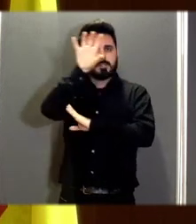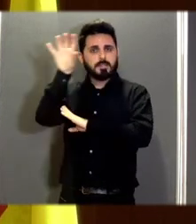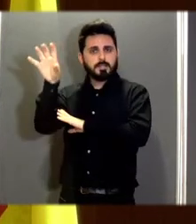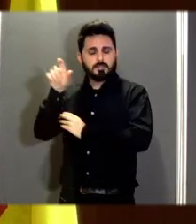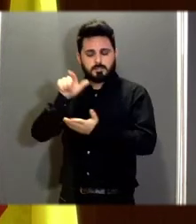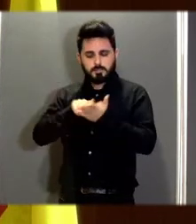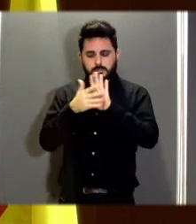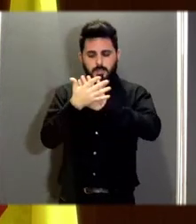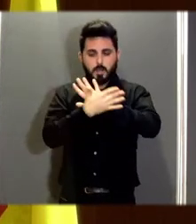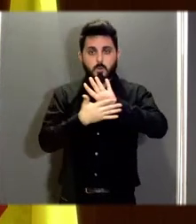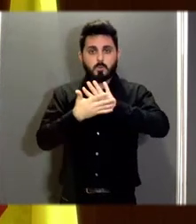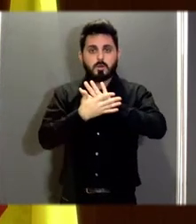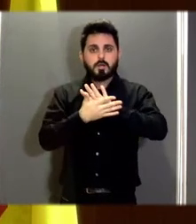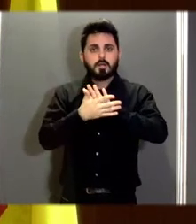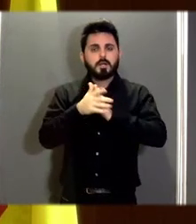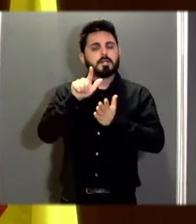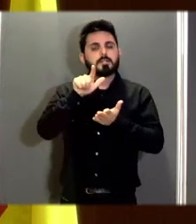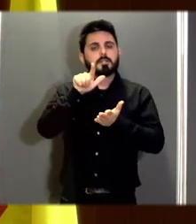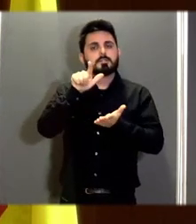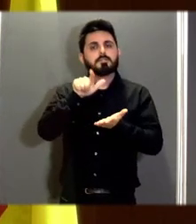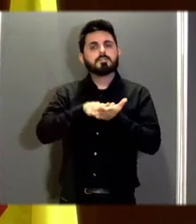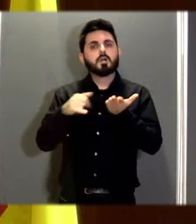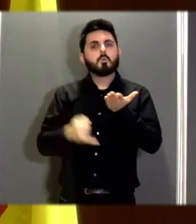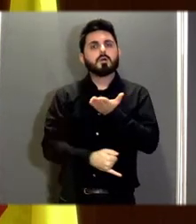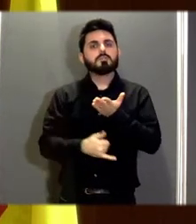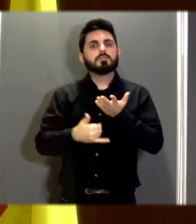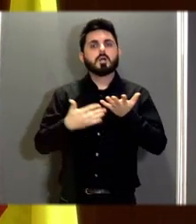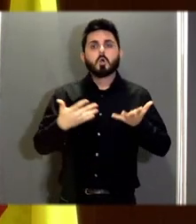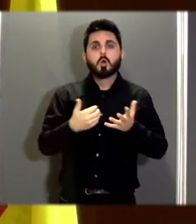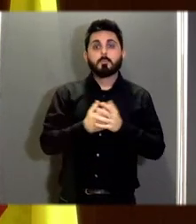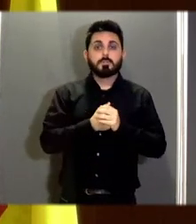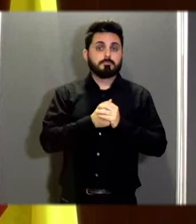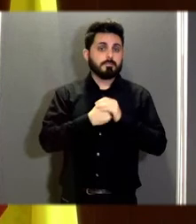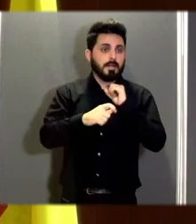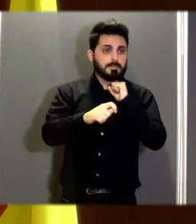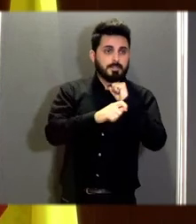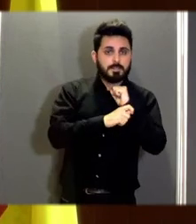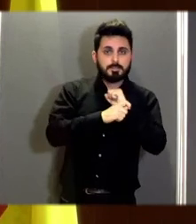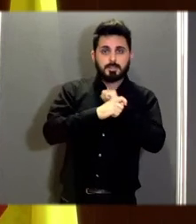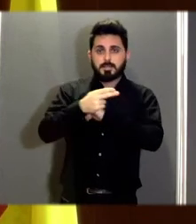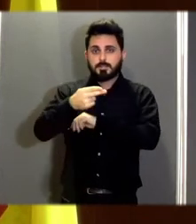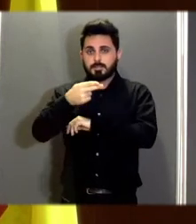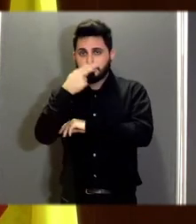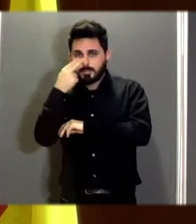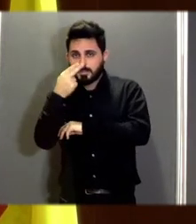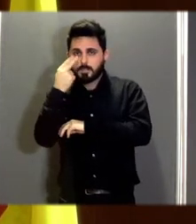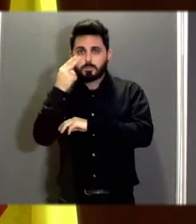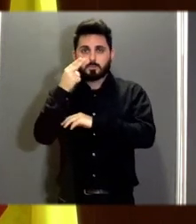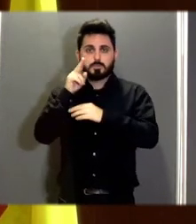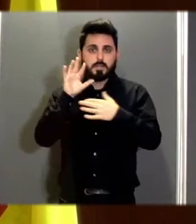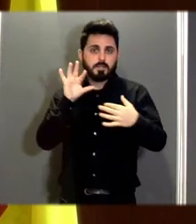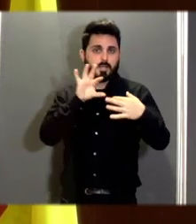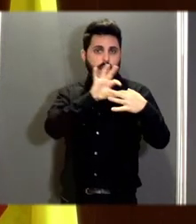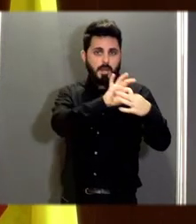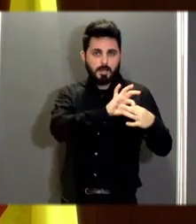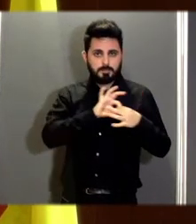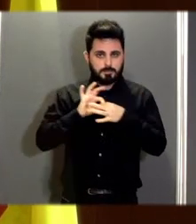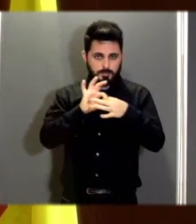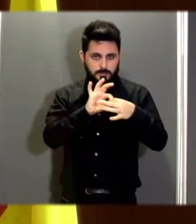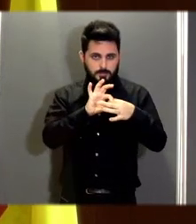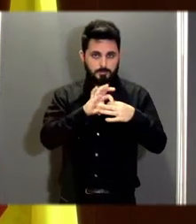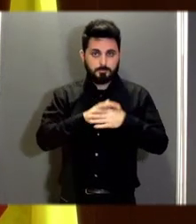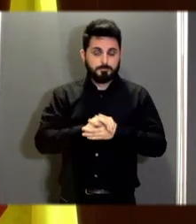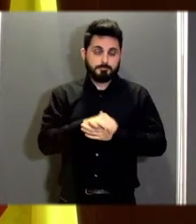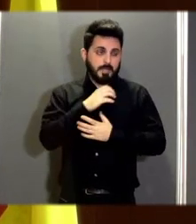a interessos, a poders, estratègies i aliances. Els estats es mouen per interessos. Aquest és l'aspecte